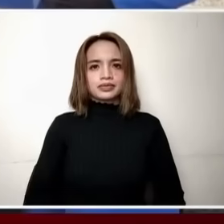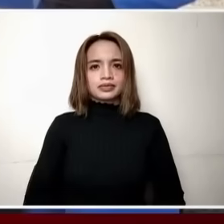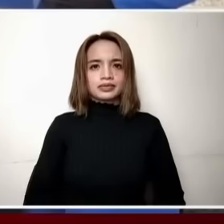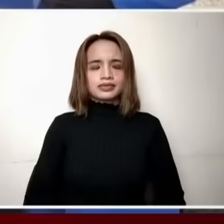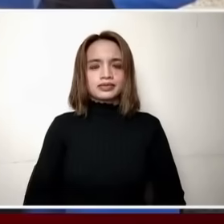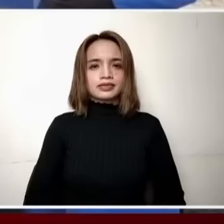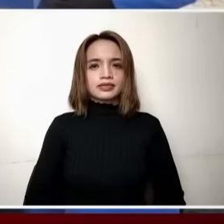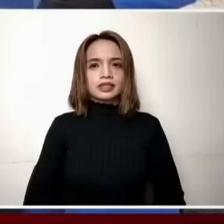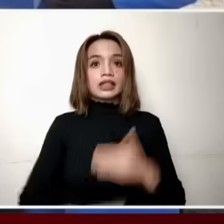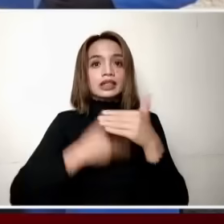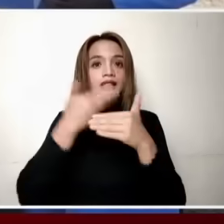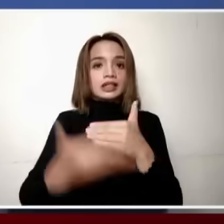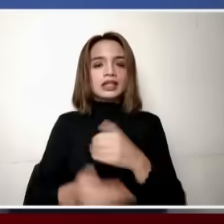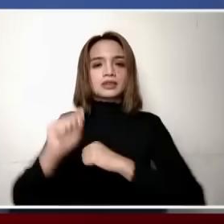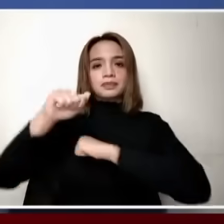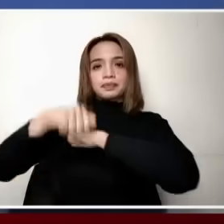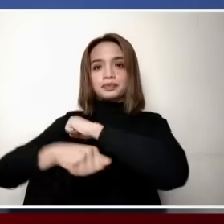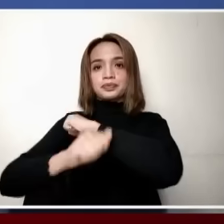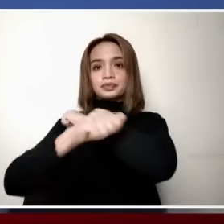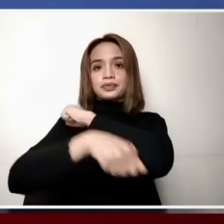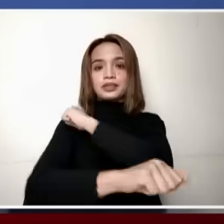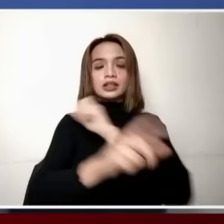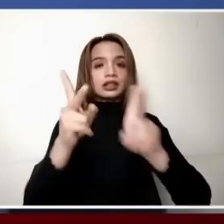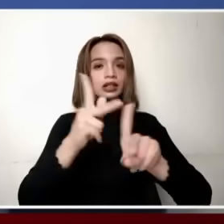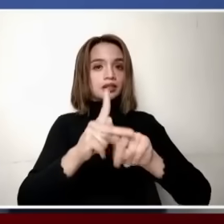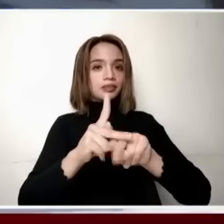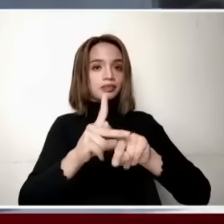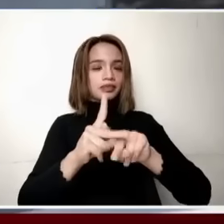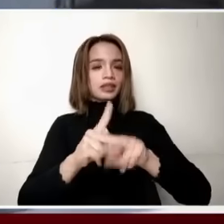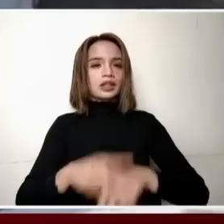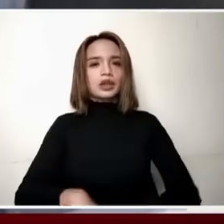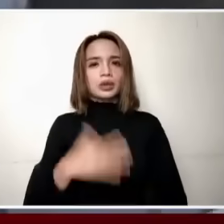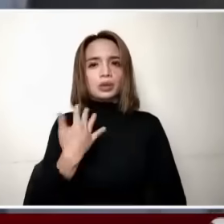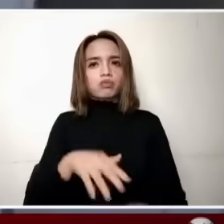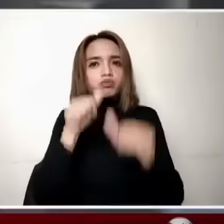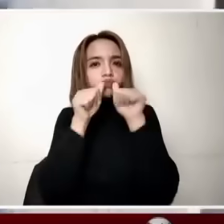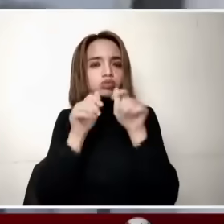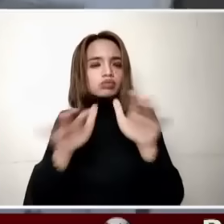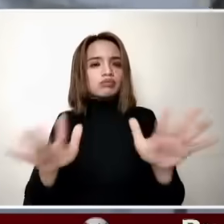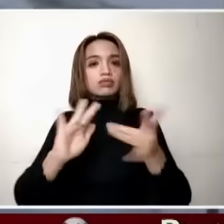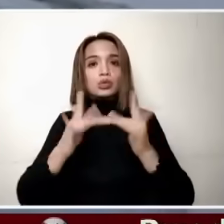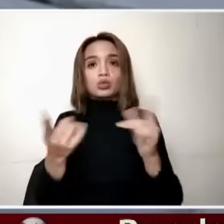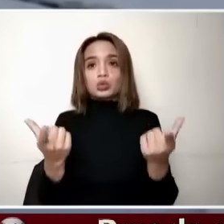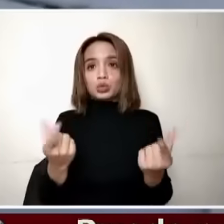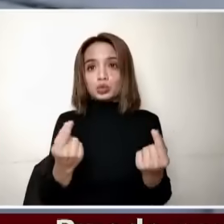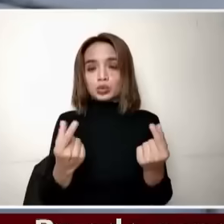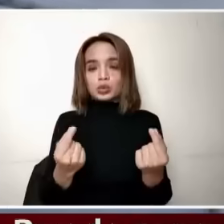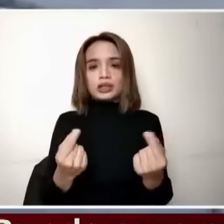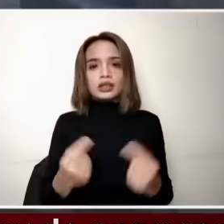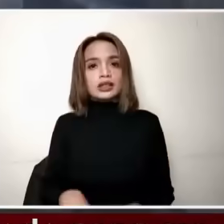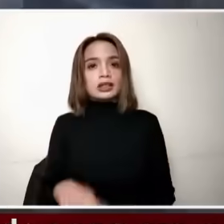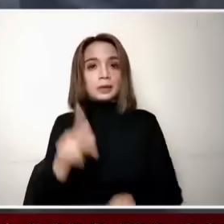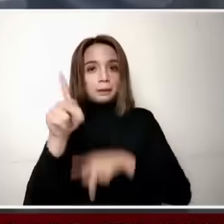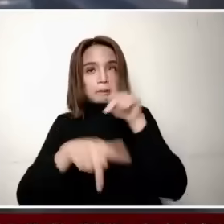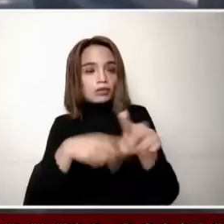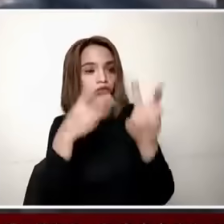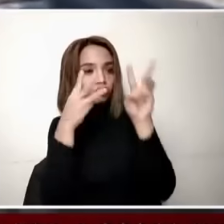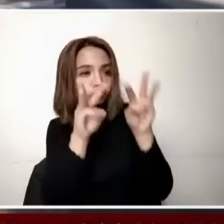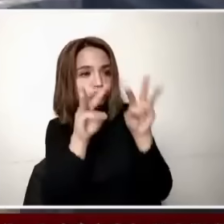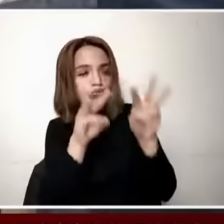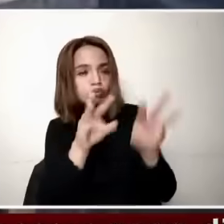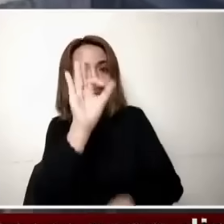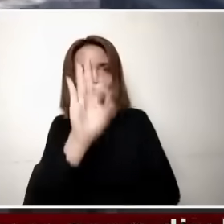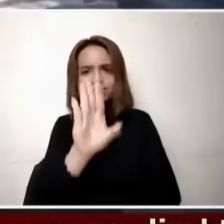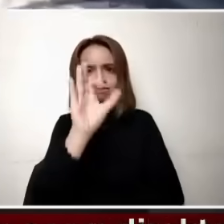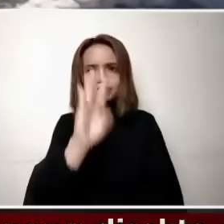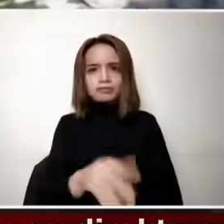Sa Alamino City, Pangasinan, online blessing naman sa mga puntod ang isinagawa. Pinanood ng mga residente sa Facebook Live ang pagbabasbas